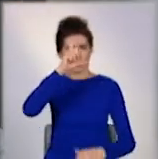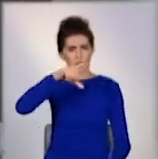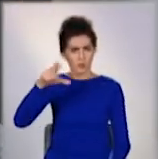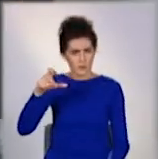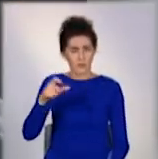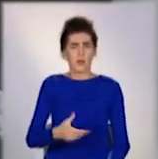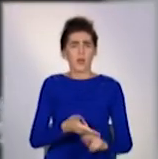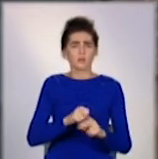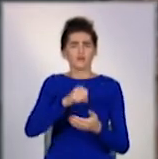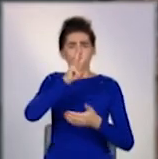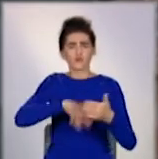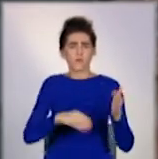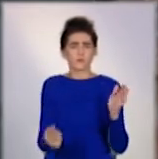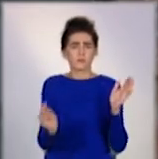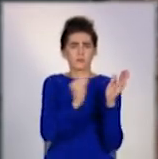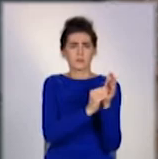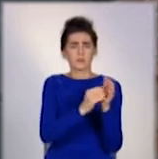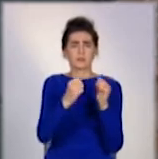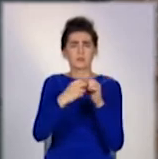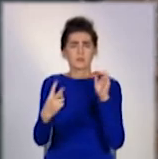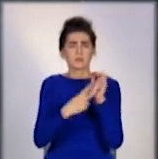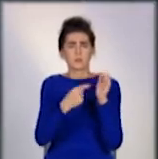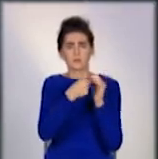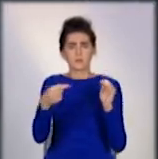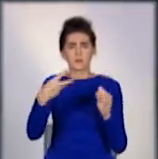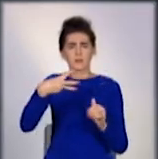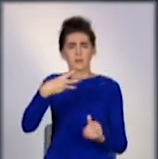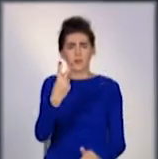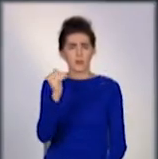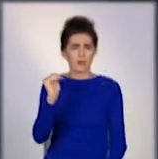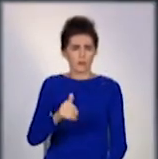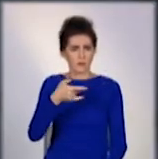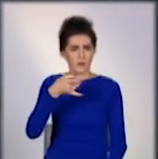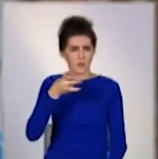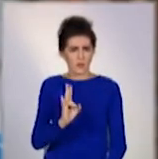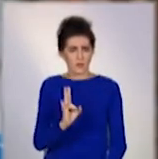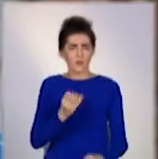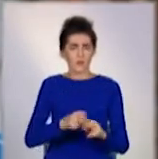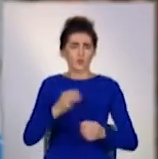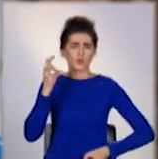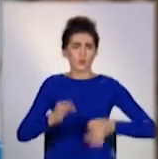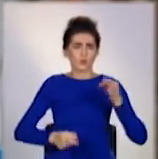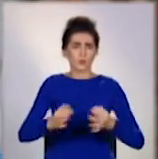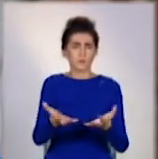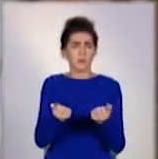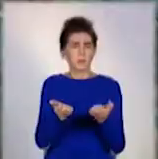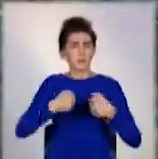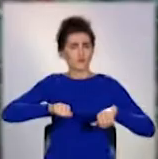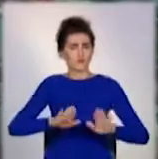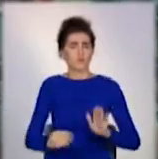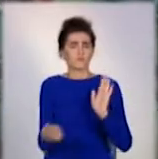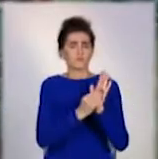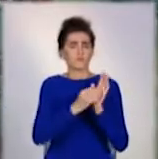Передбачає накладання штрафу у розмірі від 17 до 32 тисяч гривень. Суд приймає рішення про накладання штрафу.